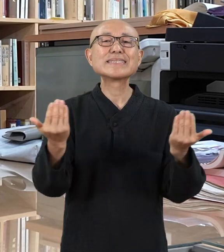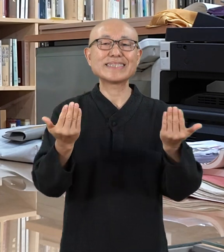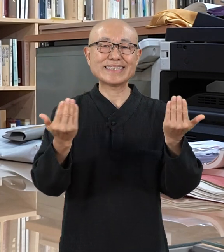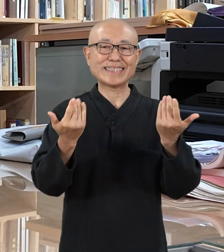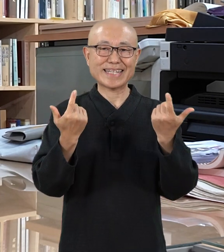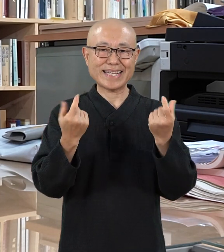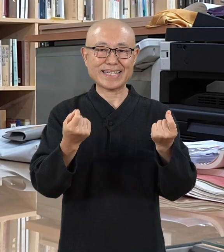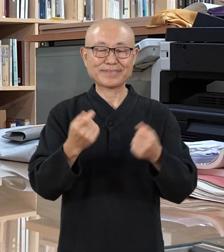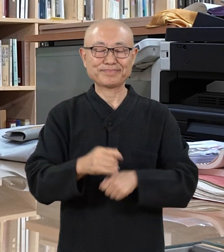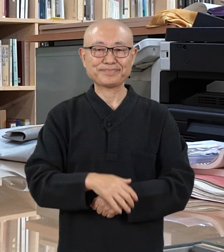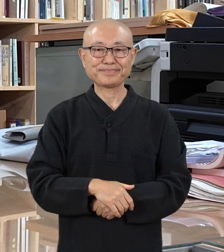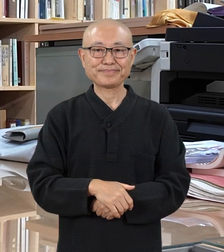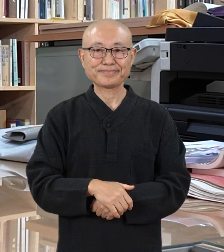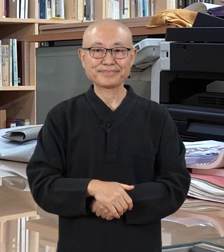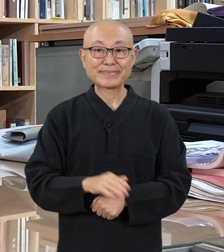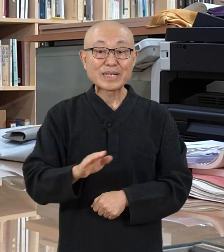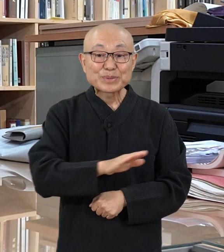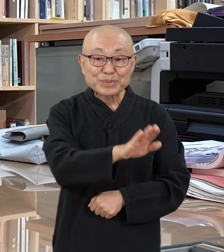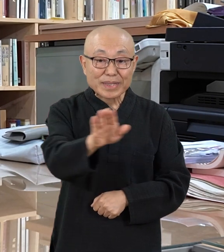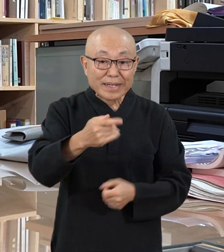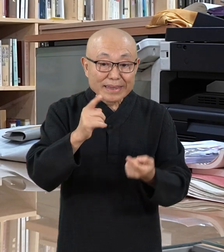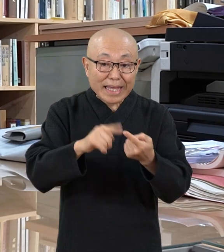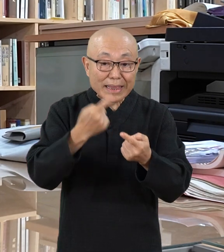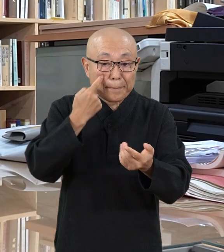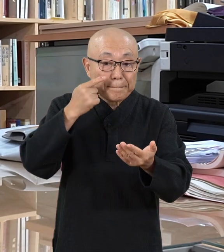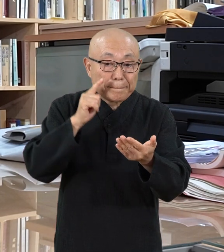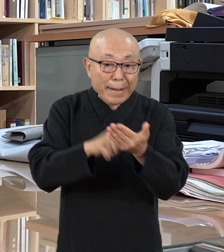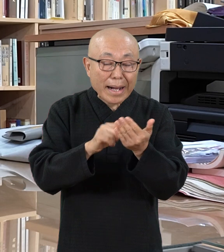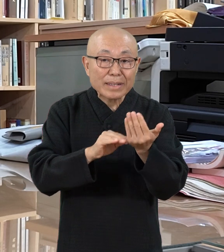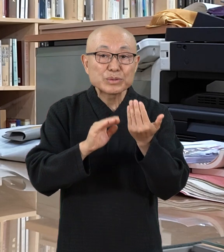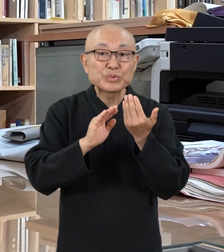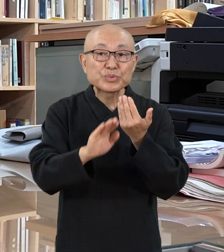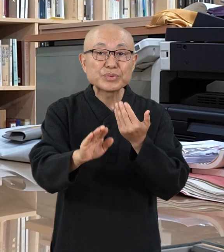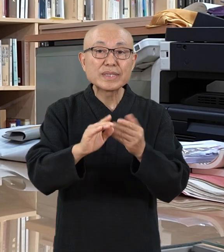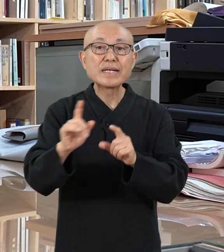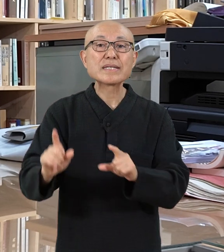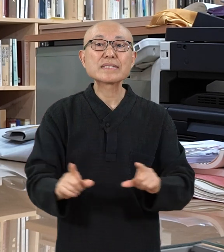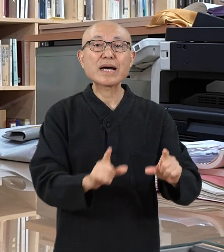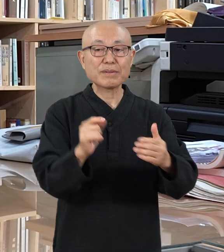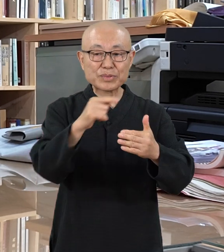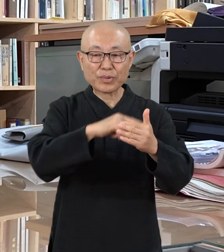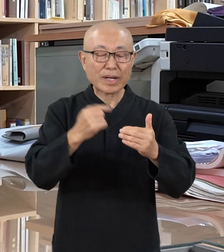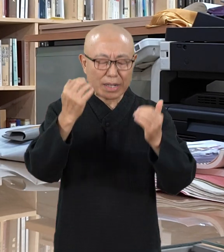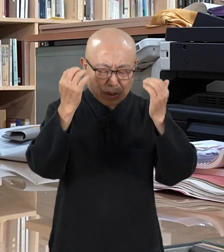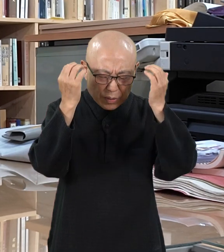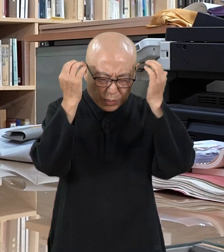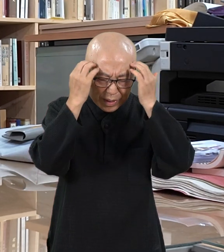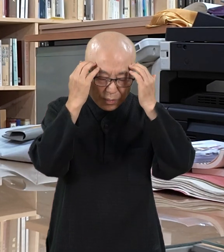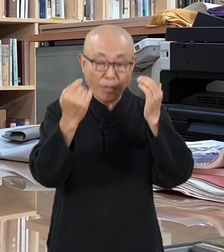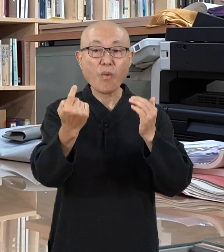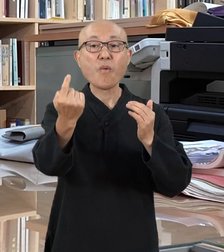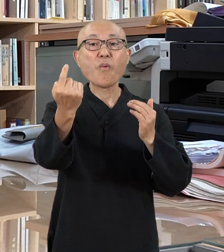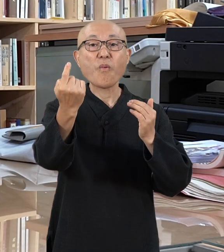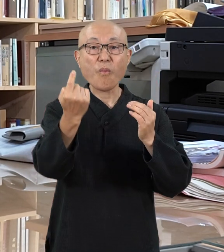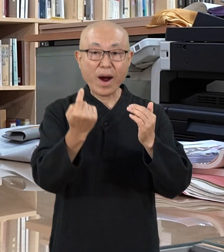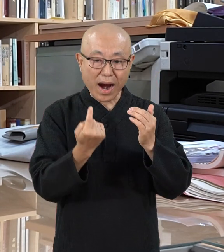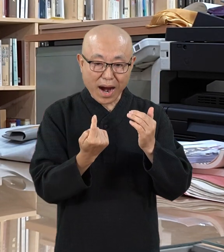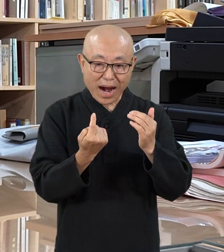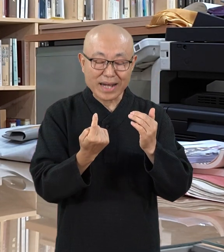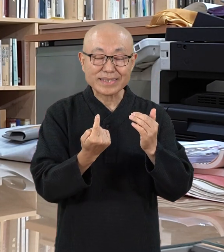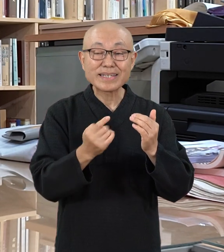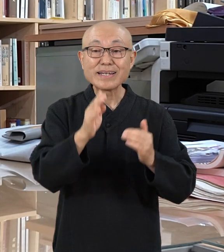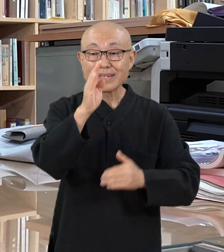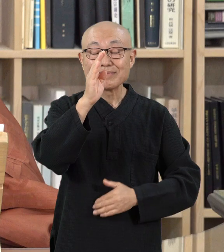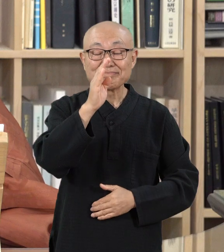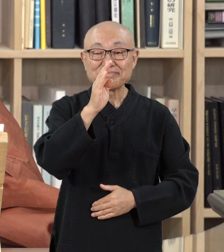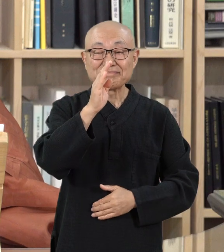그래서 이것을 우리가 얻고 나면 제일 우리 삶 속에 괴로움으로 다가오는 게